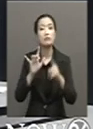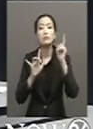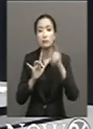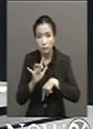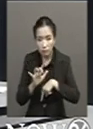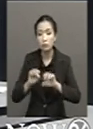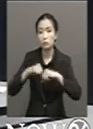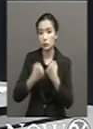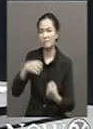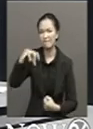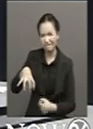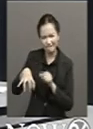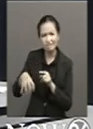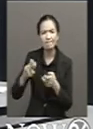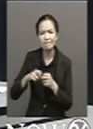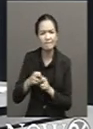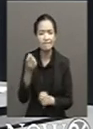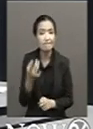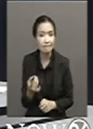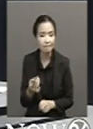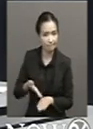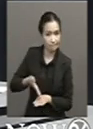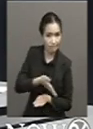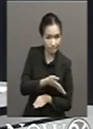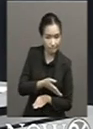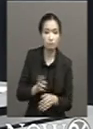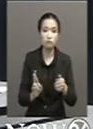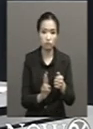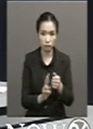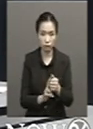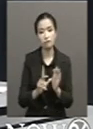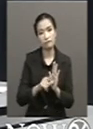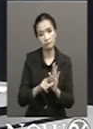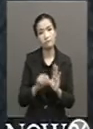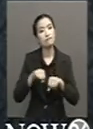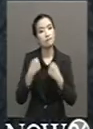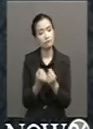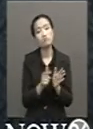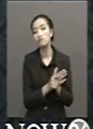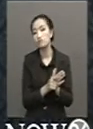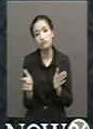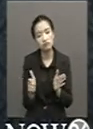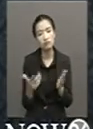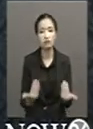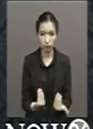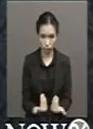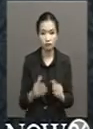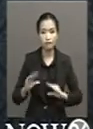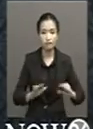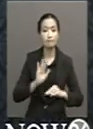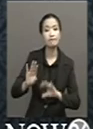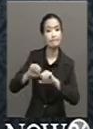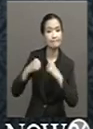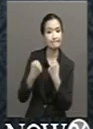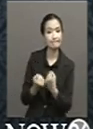ที่ก่อนหน้านี้รองศาสตราจารย์ทวีพงศ์กลิ่นหอมลาออกจากเลขาธิการสมาคมแล้ววันนี้ที่ประชุมของสมา